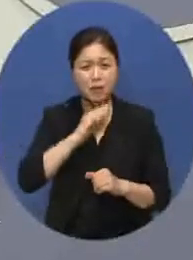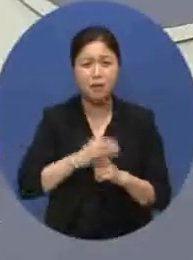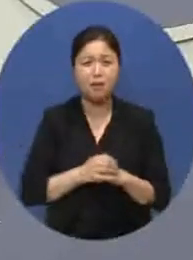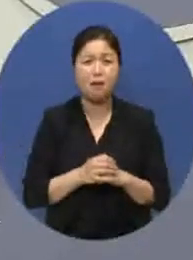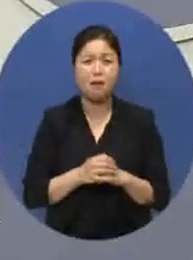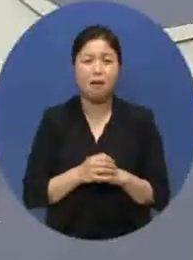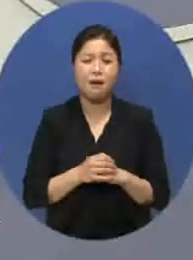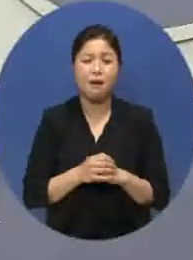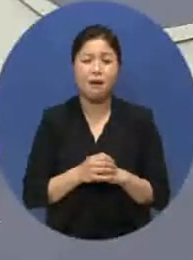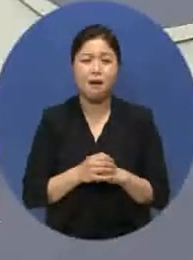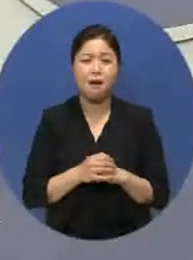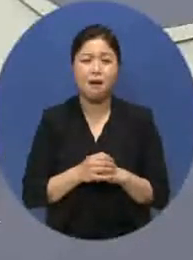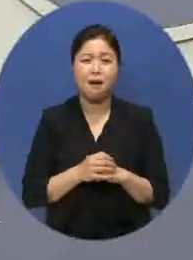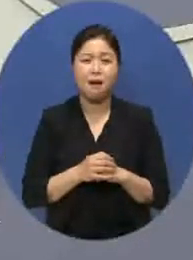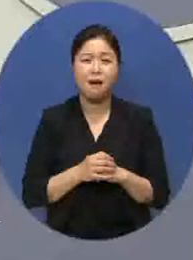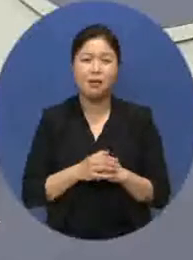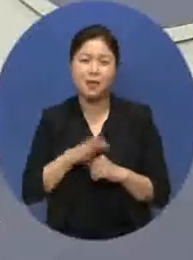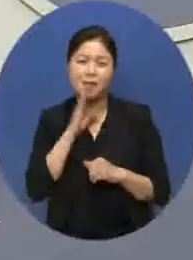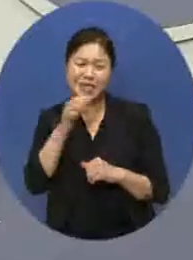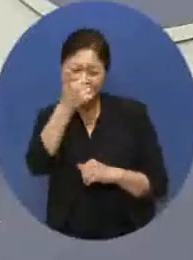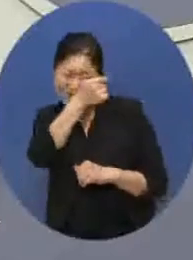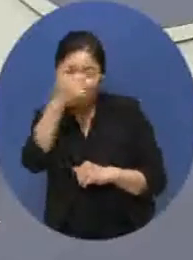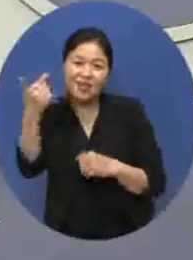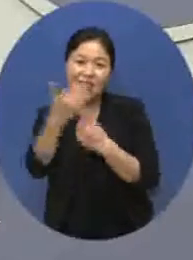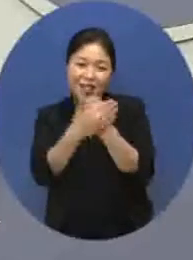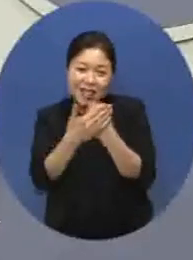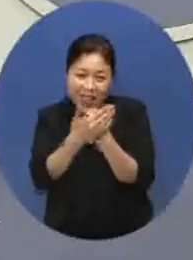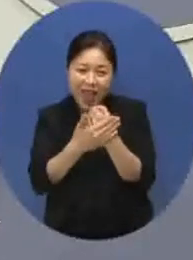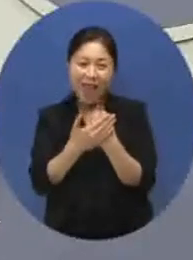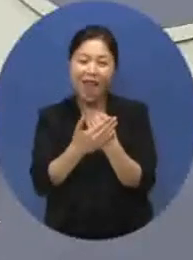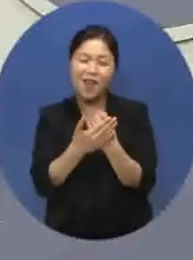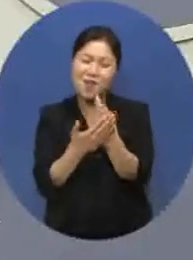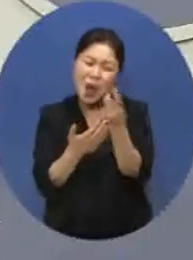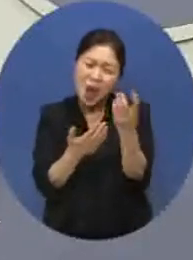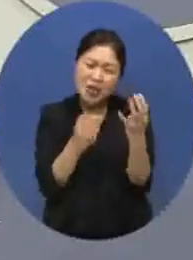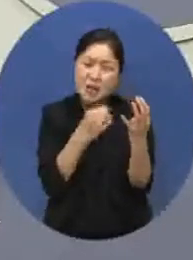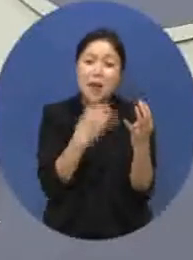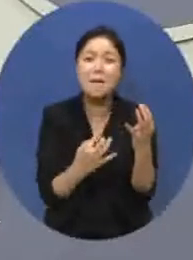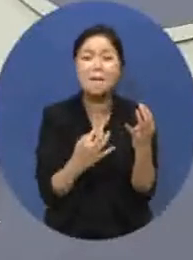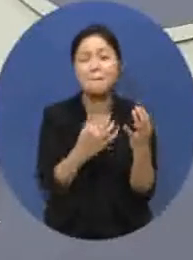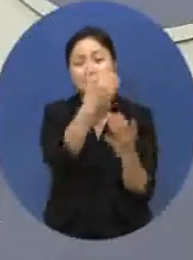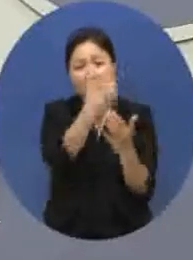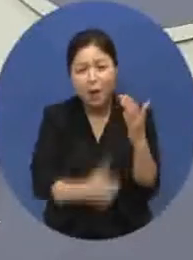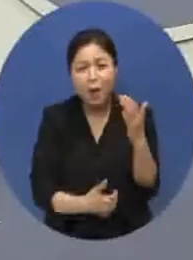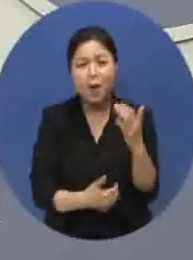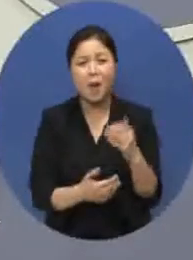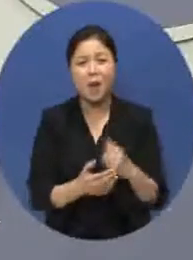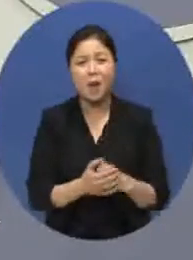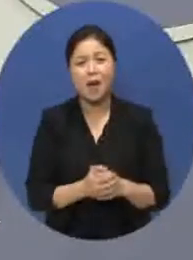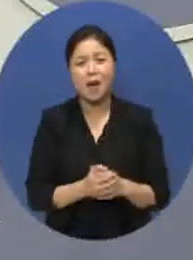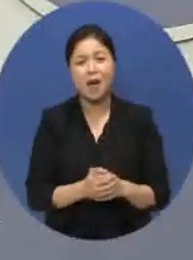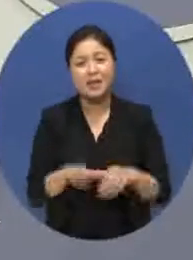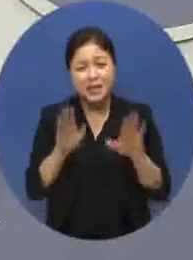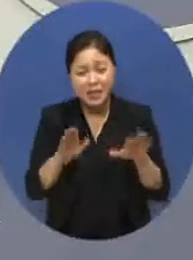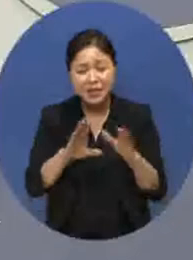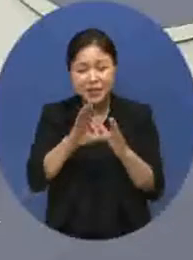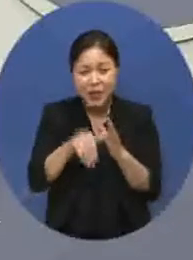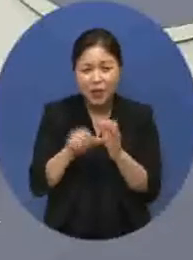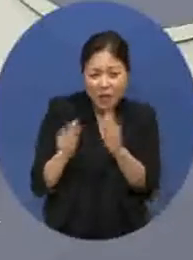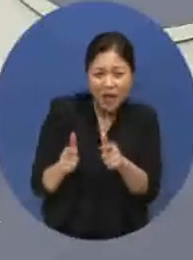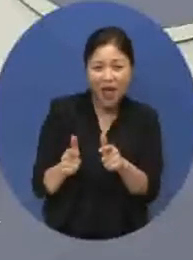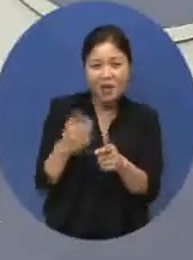뭐 특별한 아주 진짜 몇 명 빼고는 여기 때 뭐 호황을 맞아도 돈 버는 분도 별로